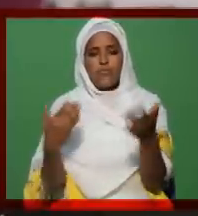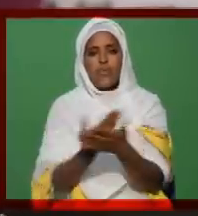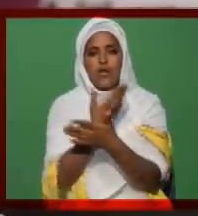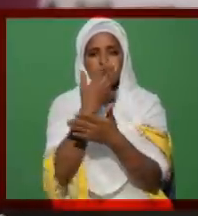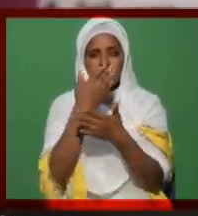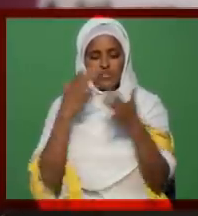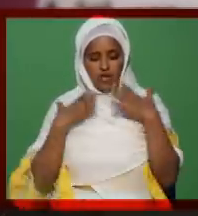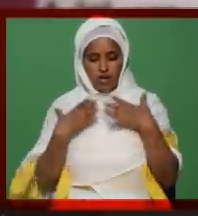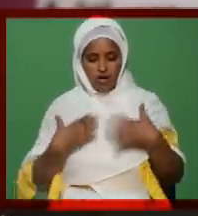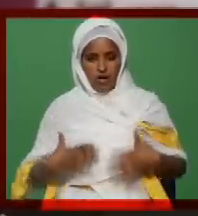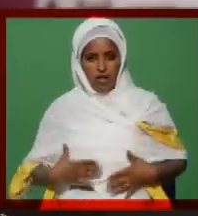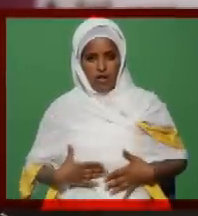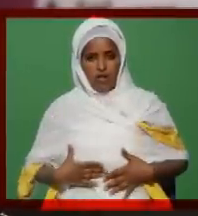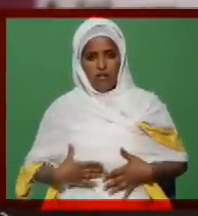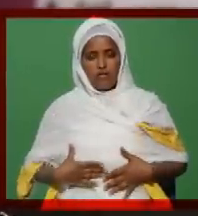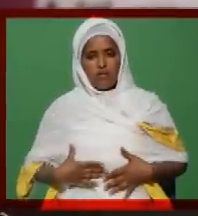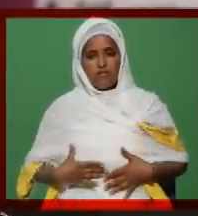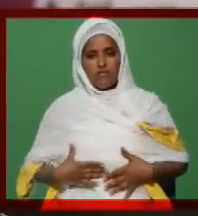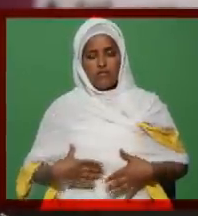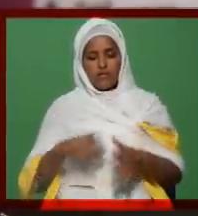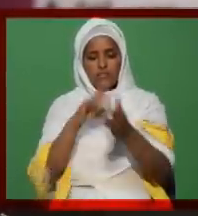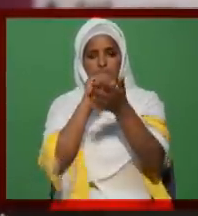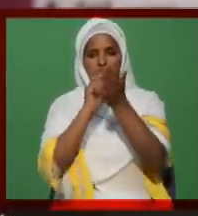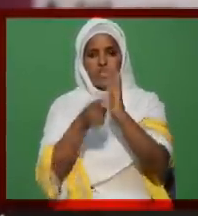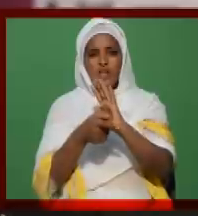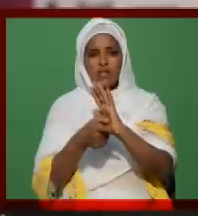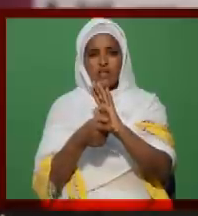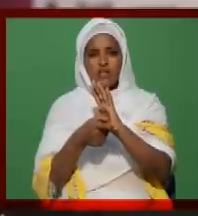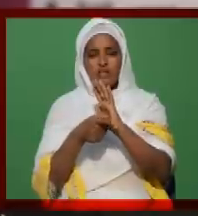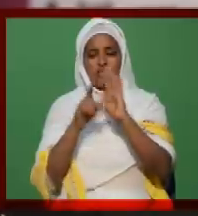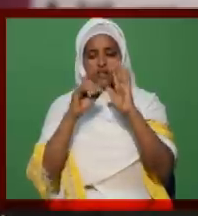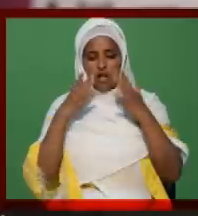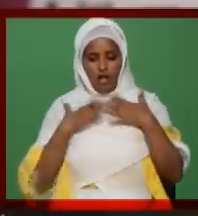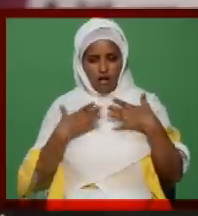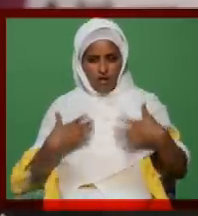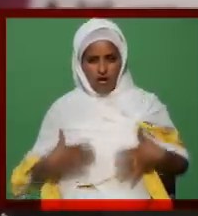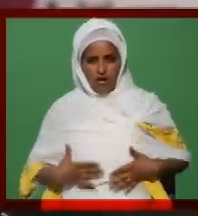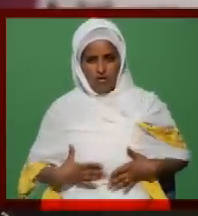በሐዲስ አካል ምሳሌ ከአካል